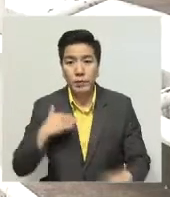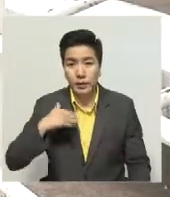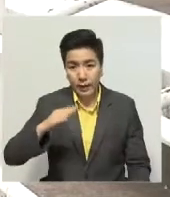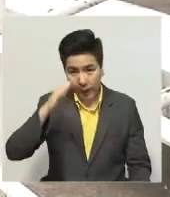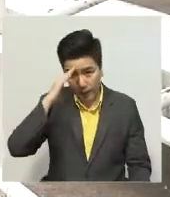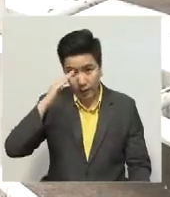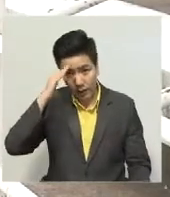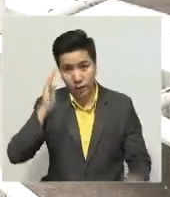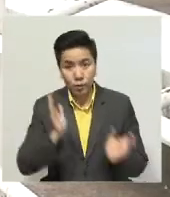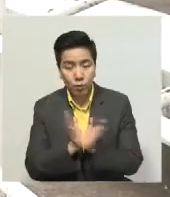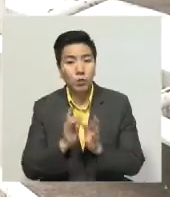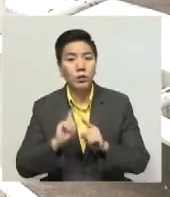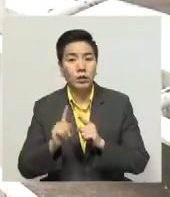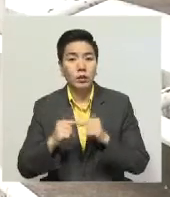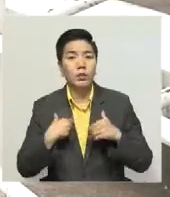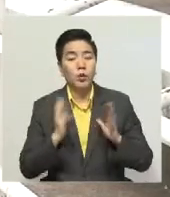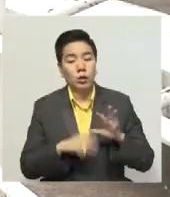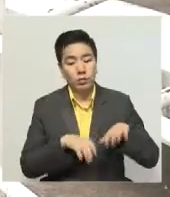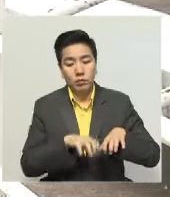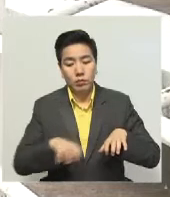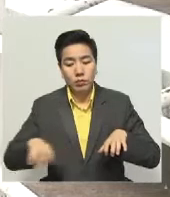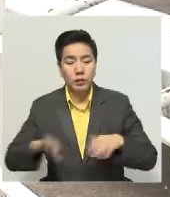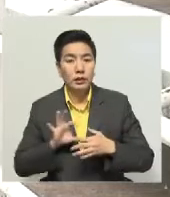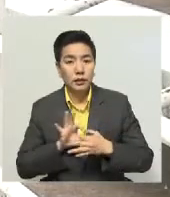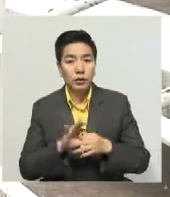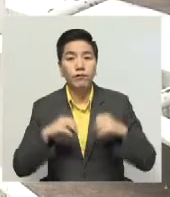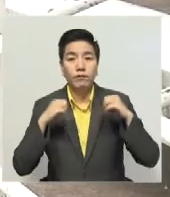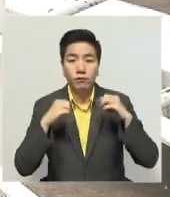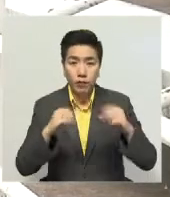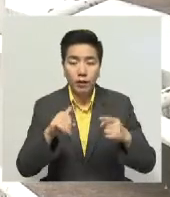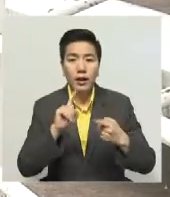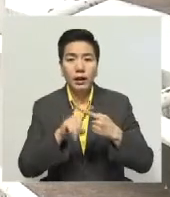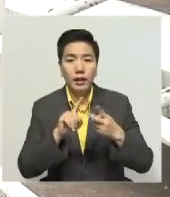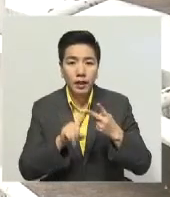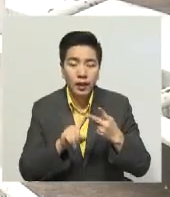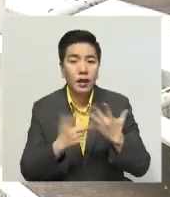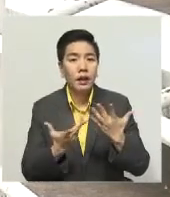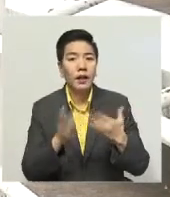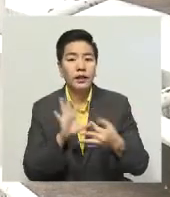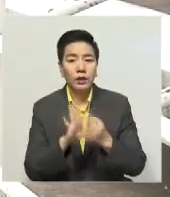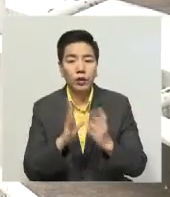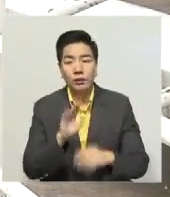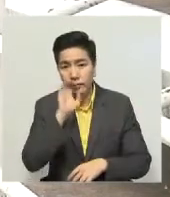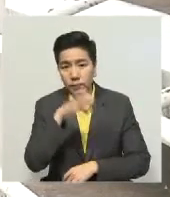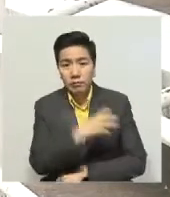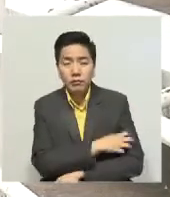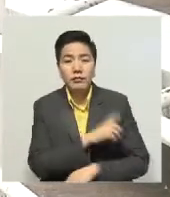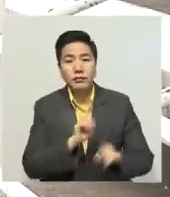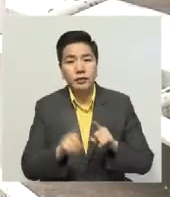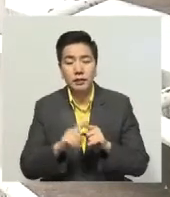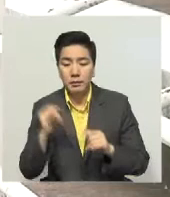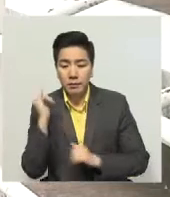ตำรวจนะครับแล้วก็หน่วยงานต่างๆที่เกี่ยวข้องไม่ว่าจะเป็นไฟฟ้านะครับ แล้วก็ทางเทศบาลเมืองเองนะครับ